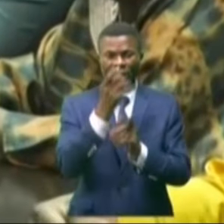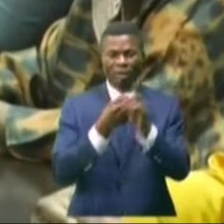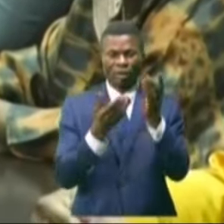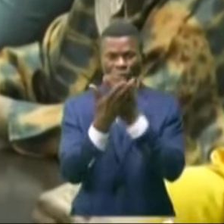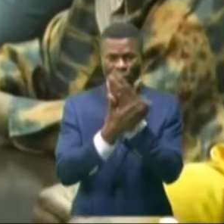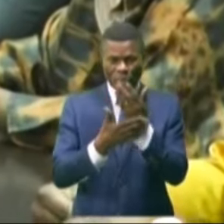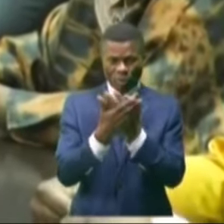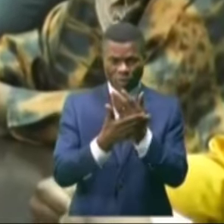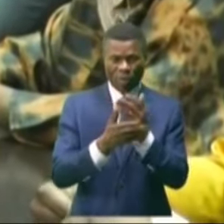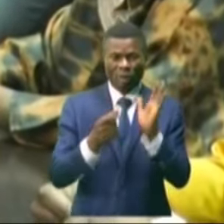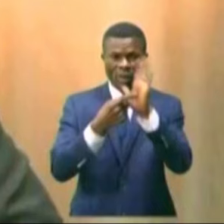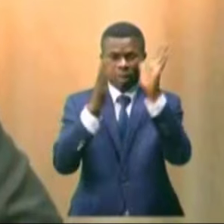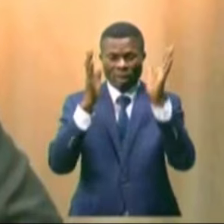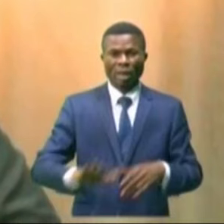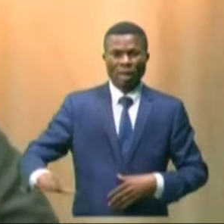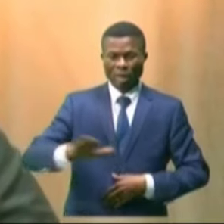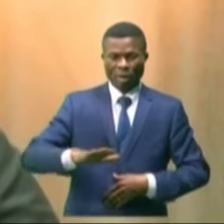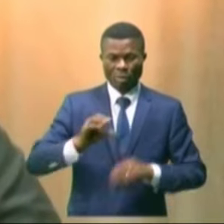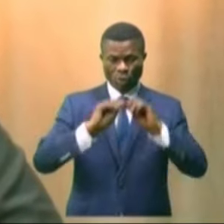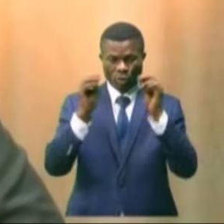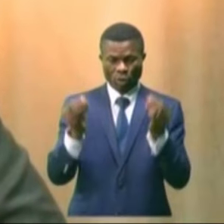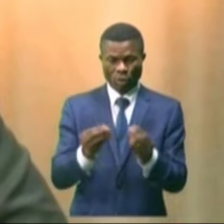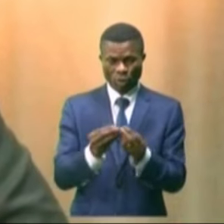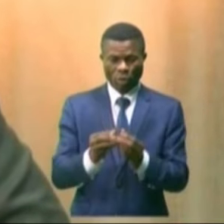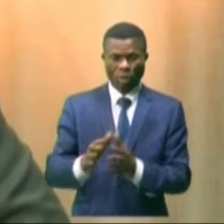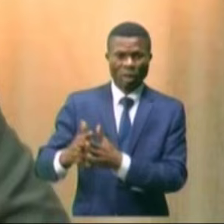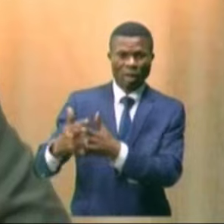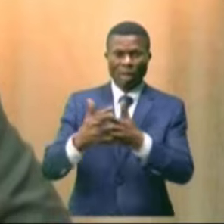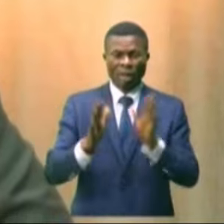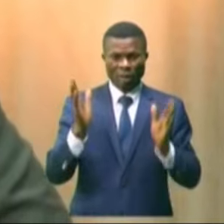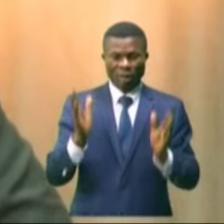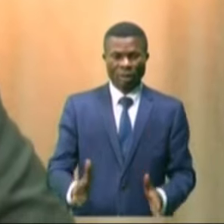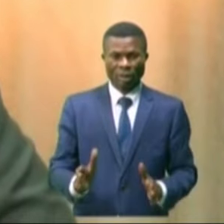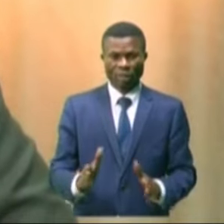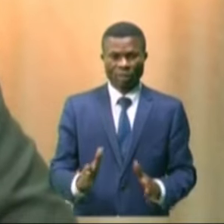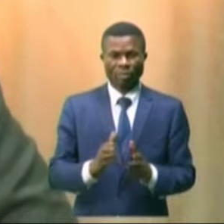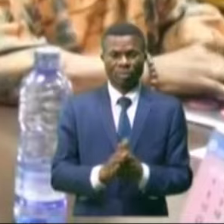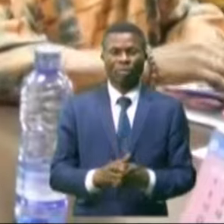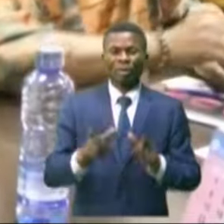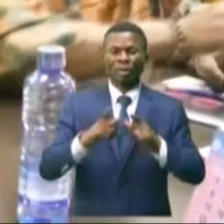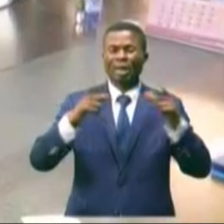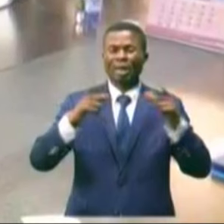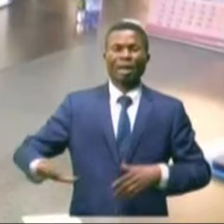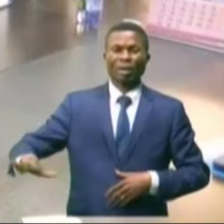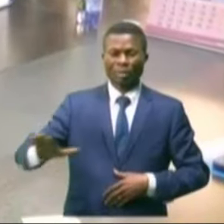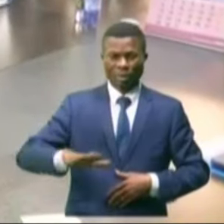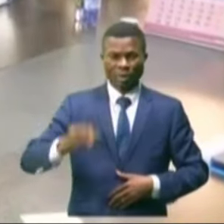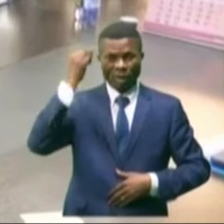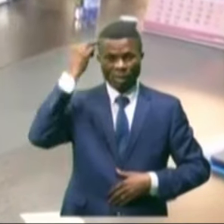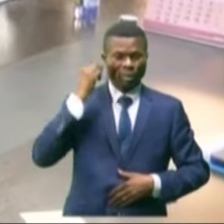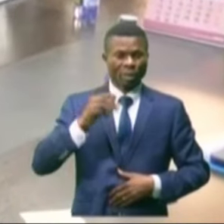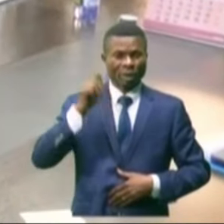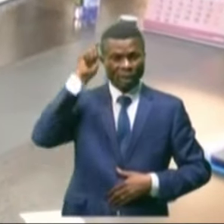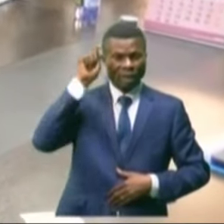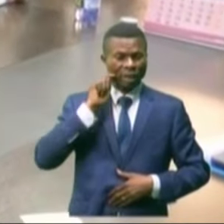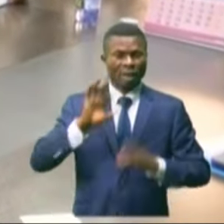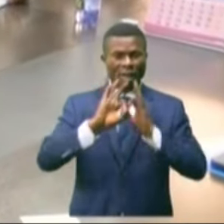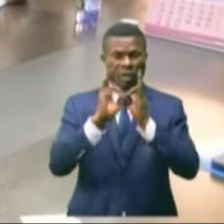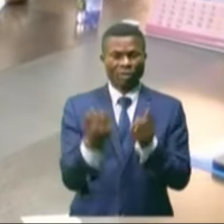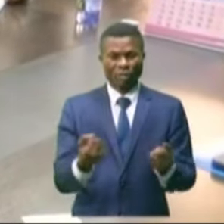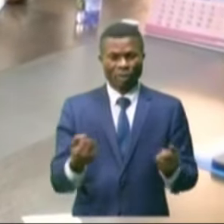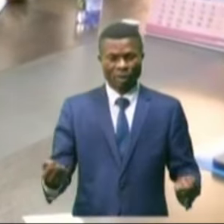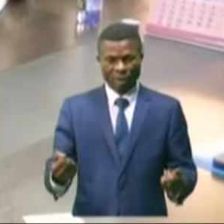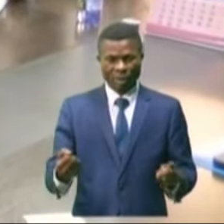aux représentants pays de cette organisation des Nations Unies, Grant Litty. Et le ministère du Genre, Famille et Enfants, étant